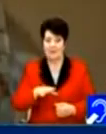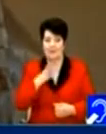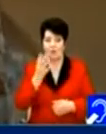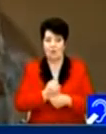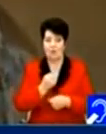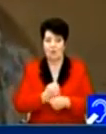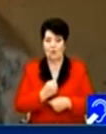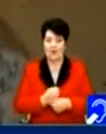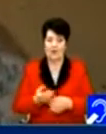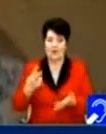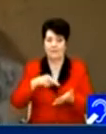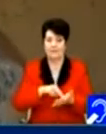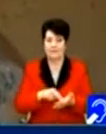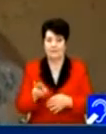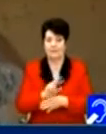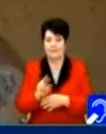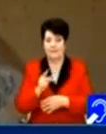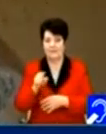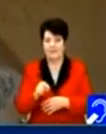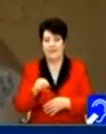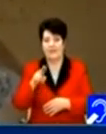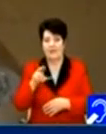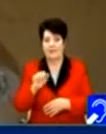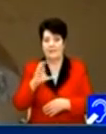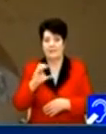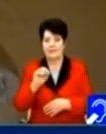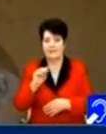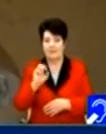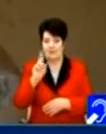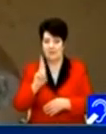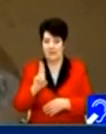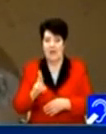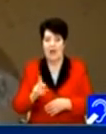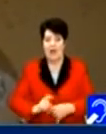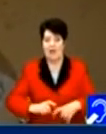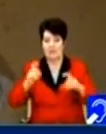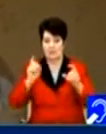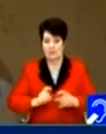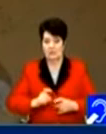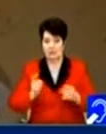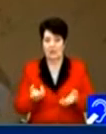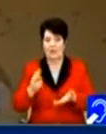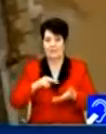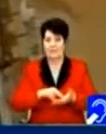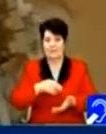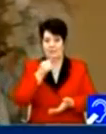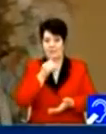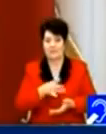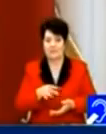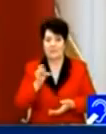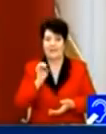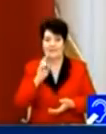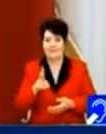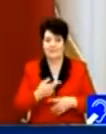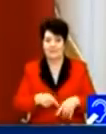lucra pentru restabilirea ascensorului de pasageri. Ascensorul de mărfuri nu poate fi supus restabilirii, nu vrem să riscăm în acest caz.